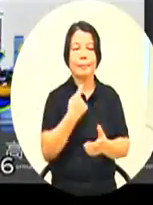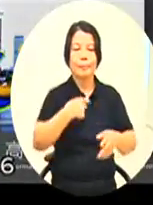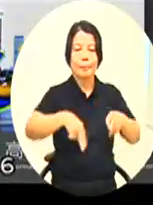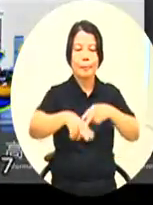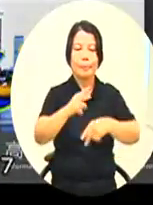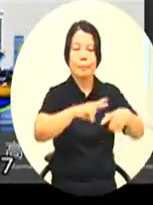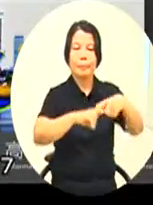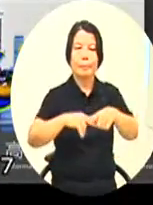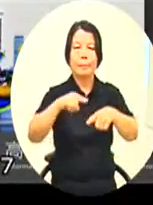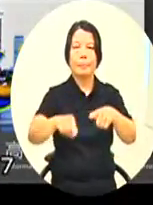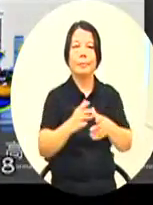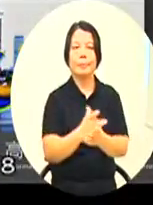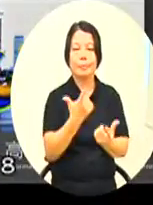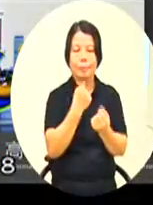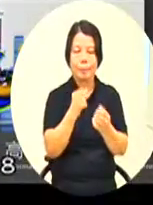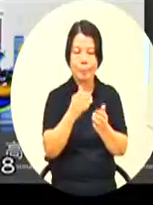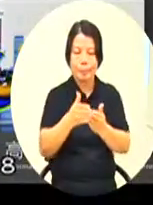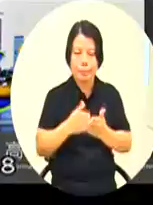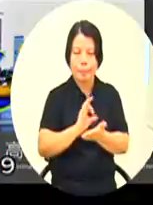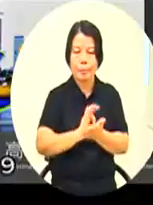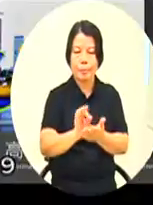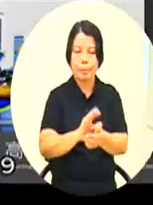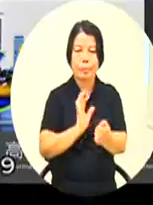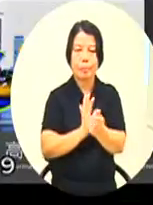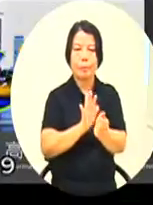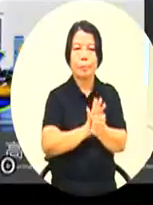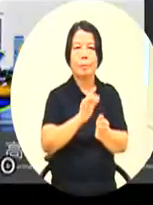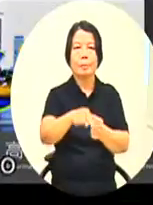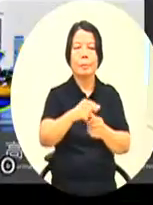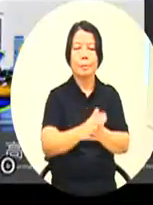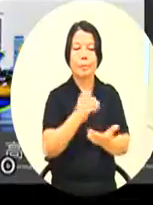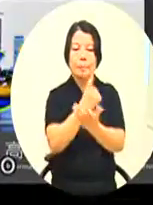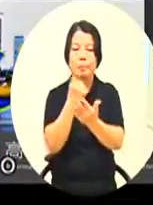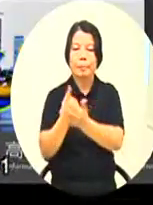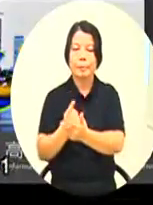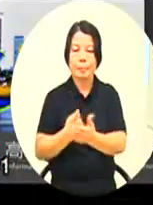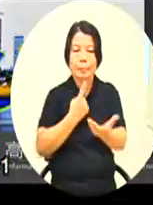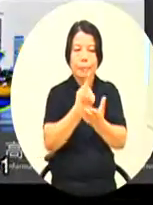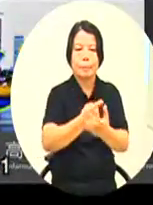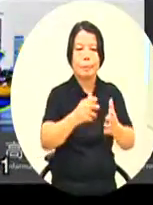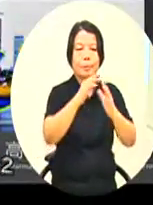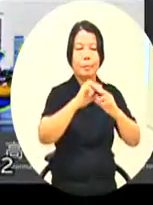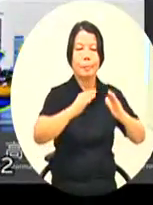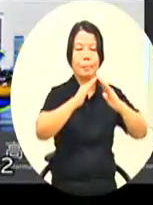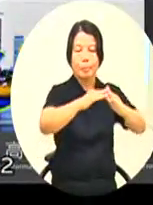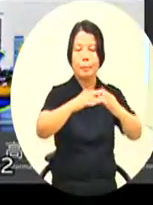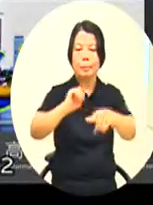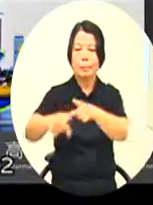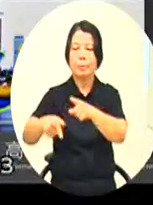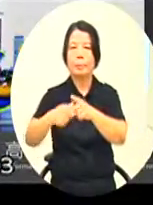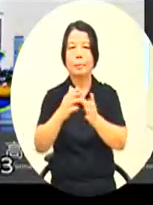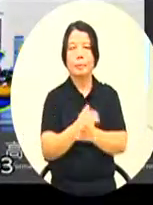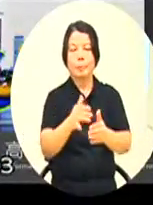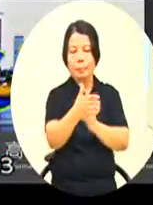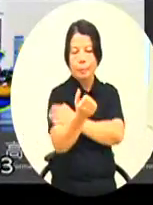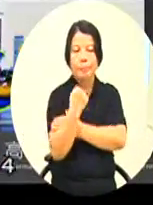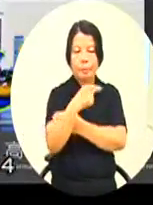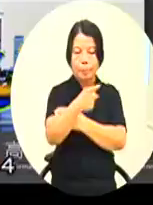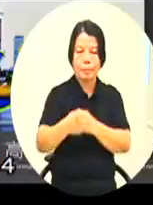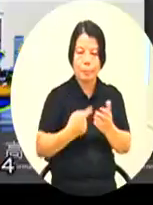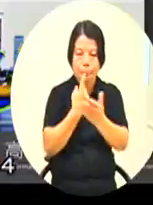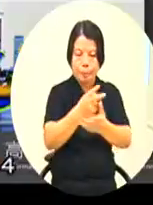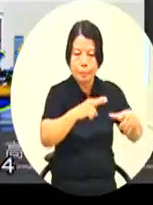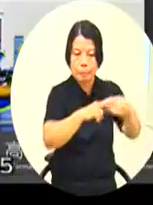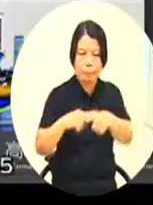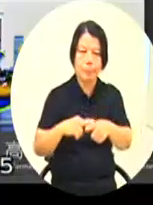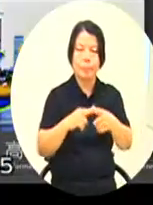资源的杠杆的操作。为什么这样说呢？因为这次每个参与的城市跟企业他们呢都积极的投入行销资